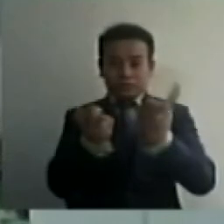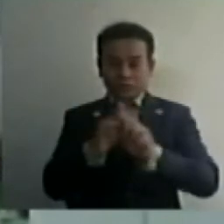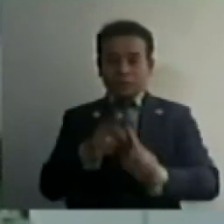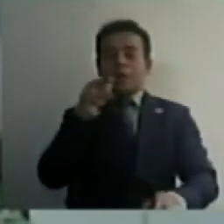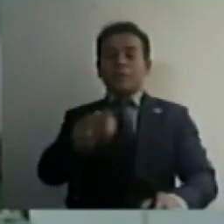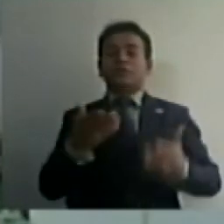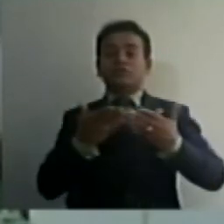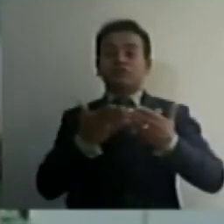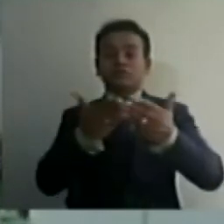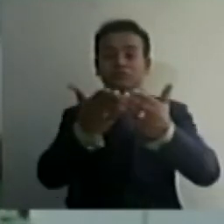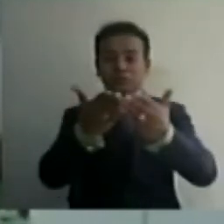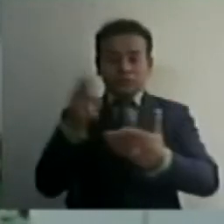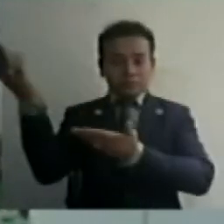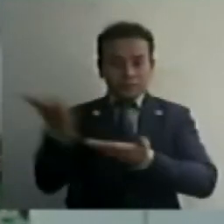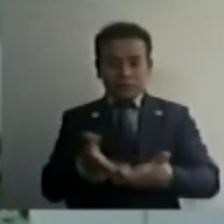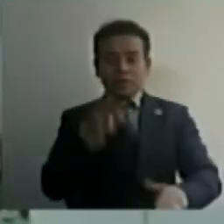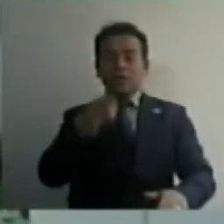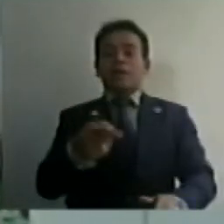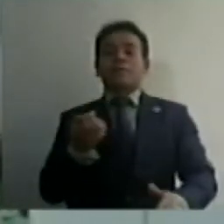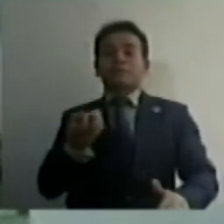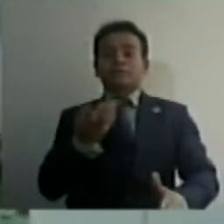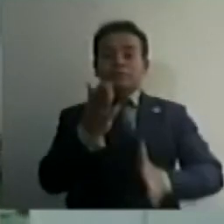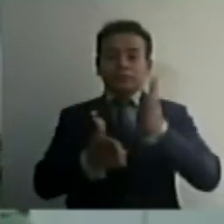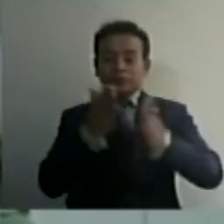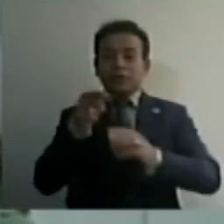গত 24 ঘন্টায় এই স্ক্রিনিং করা হয়েছে